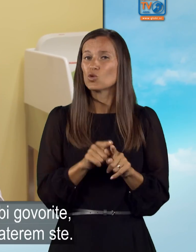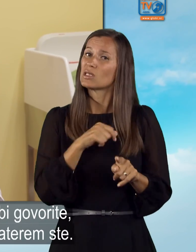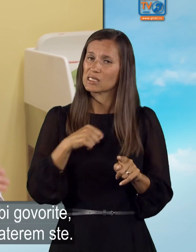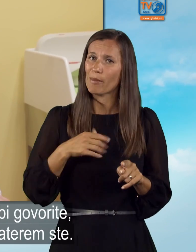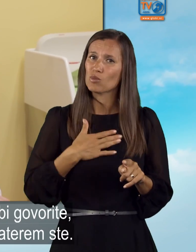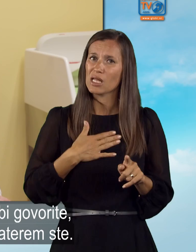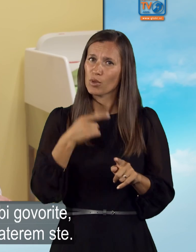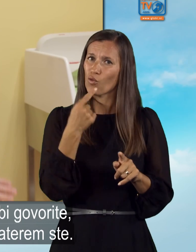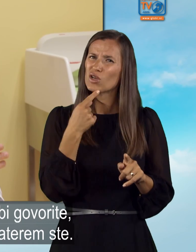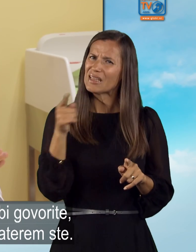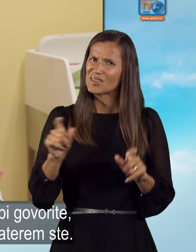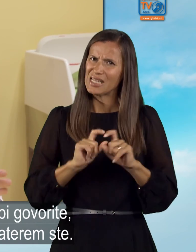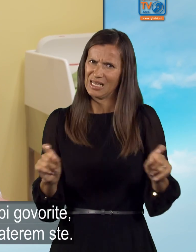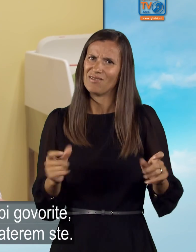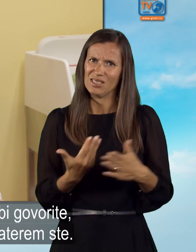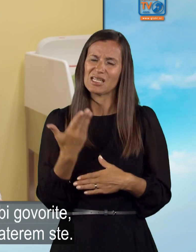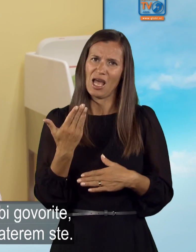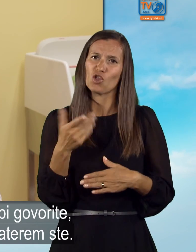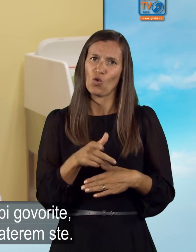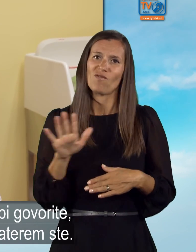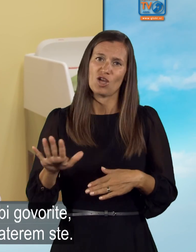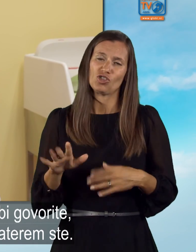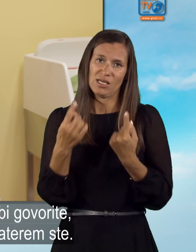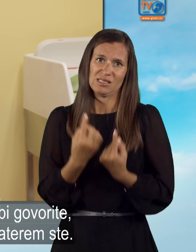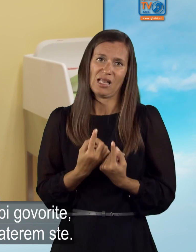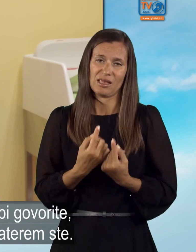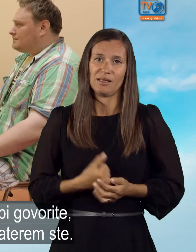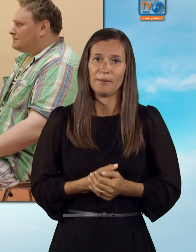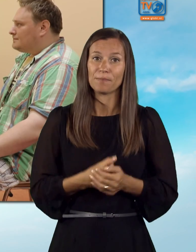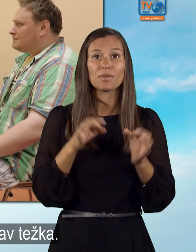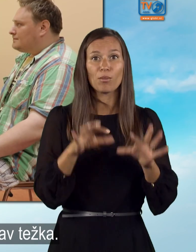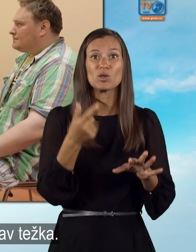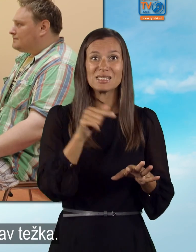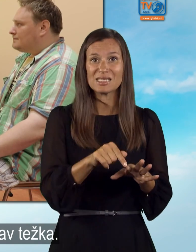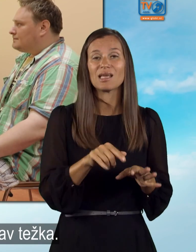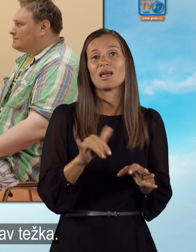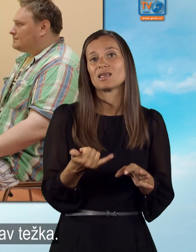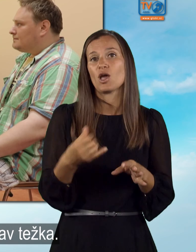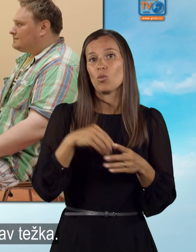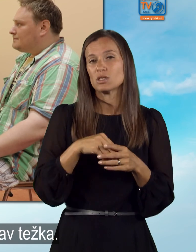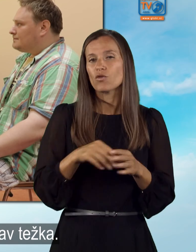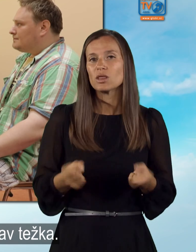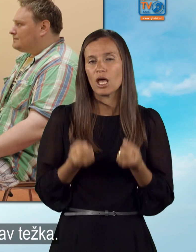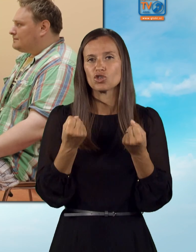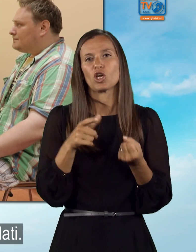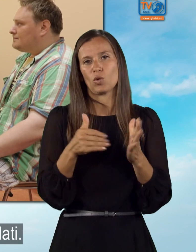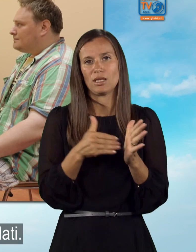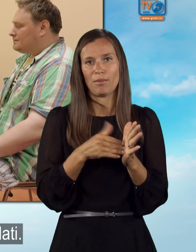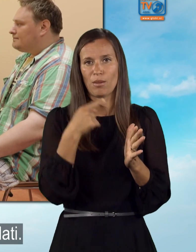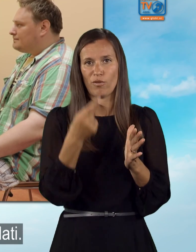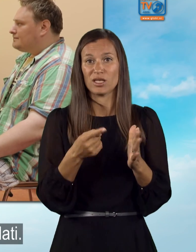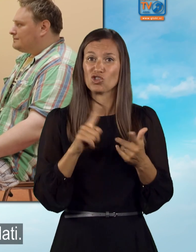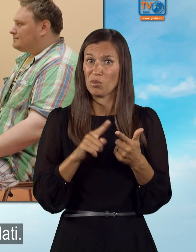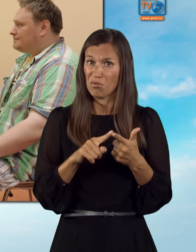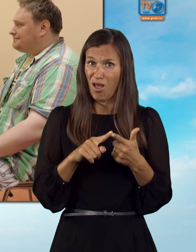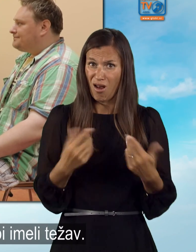samo sebi govorite, da ste krivi za to vaše stanje, v katerem ste. Pot iz tega ven je pravzaprav težka, to je treba povedati. Če bi